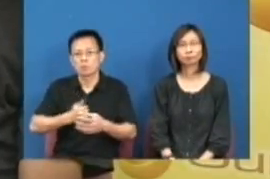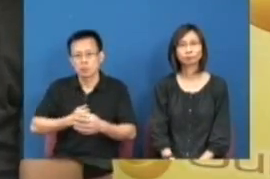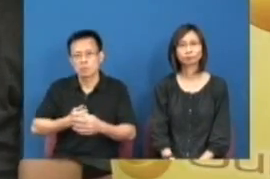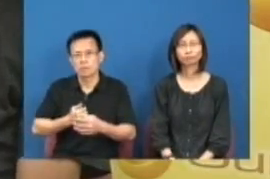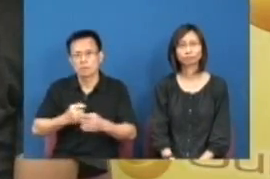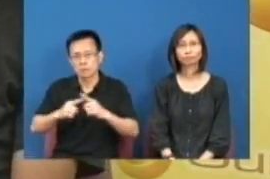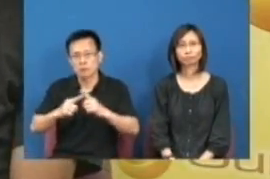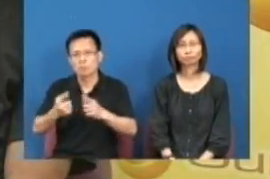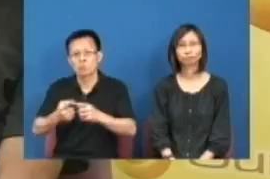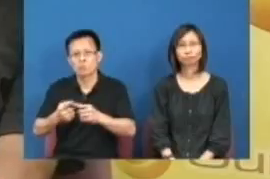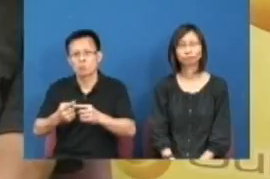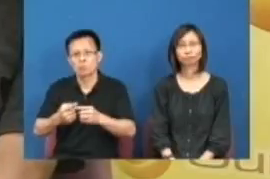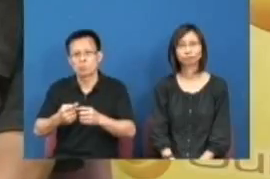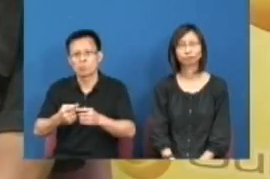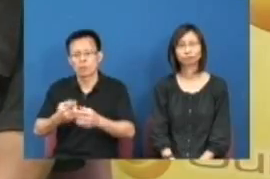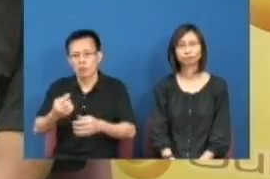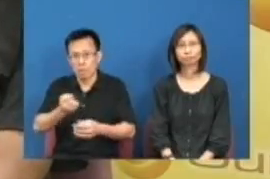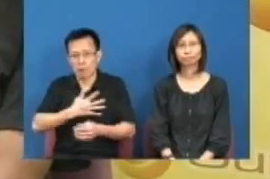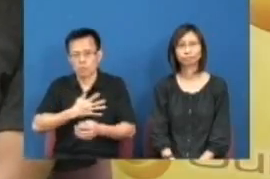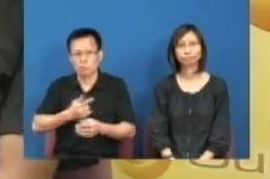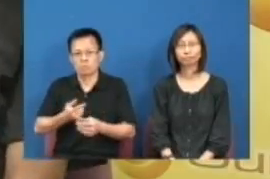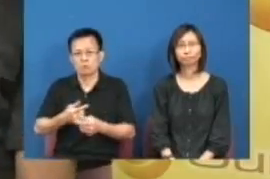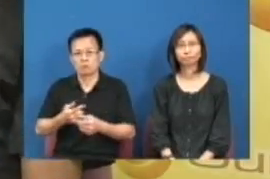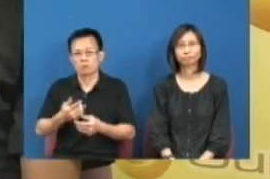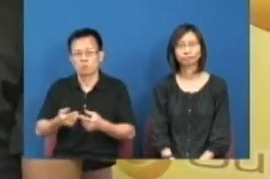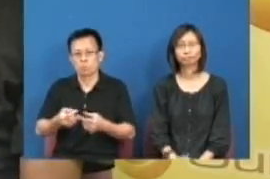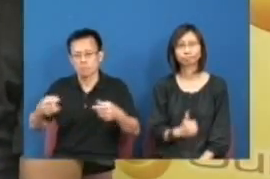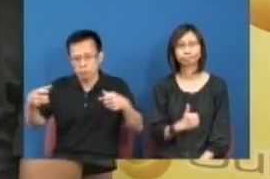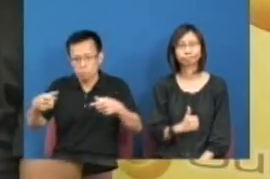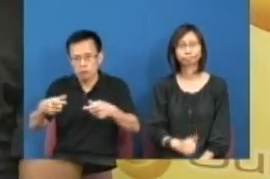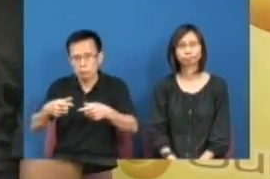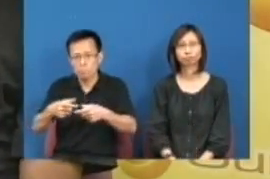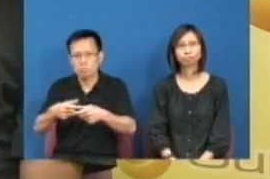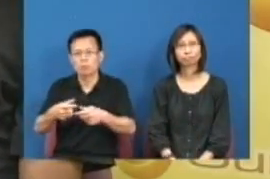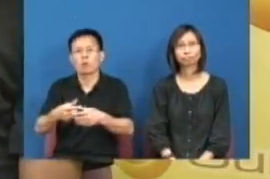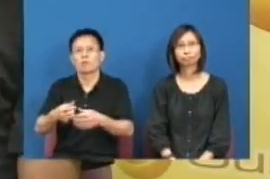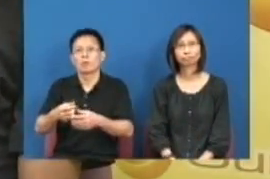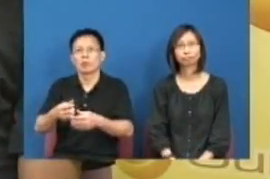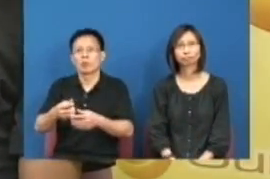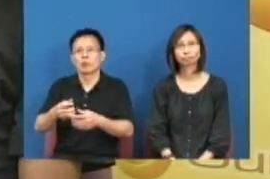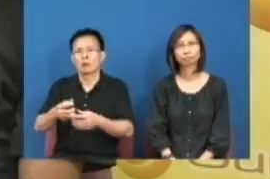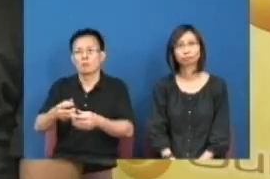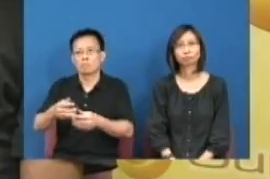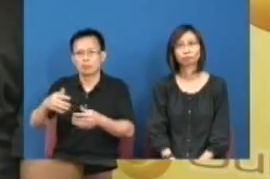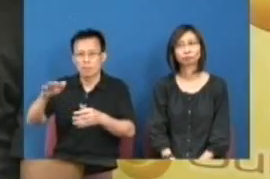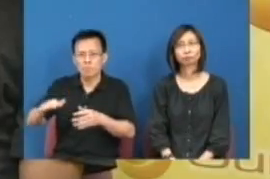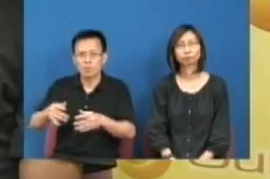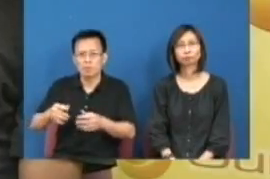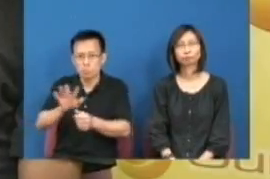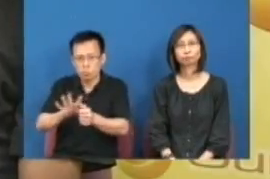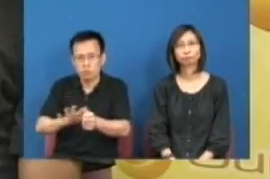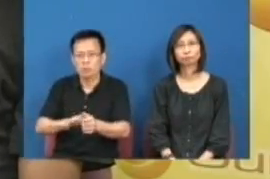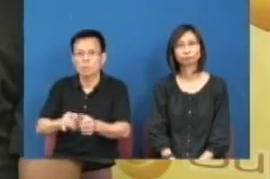猛烈嘅打擊，佢慢慢收窄你個範圍啊，慢慢騷擾你啊，即係 用呢個拘捕嘅方法令到你